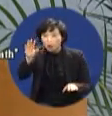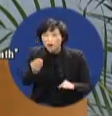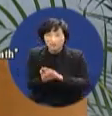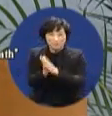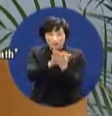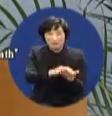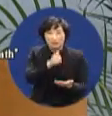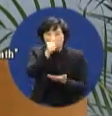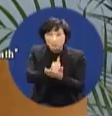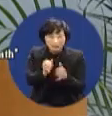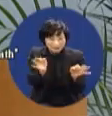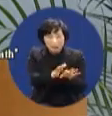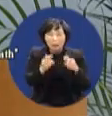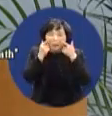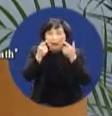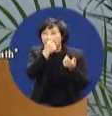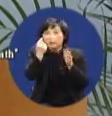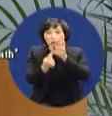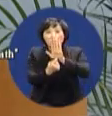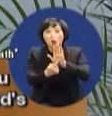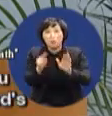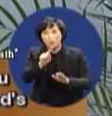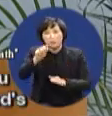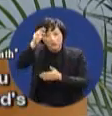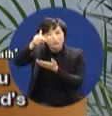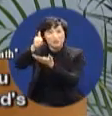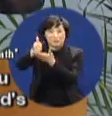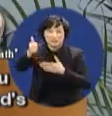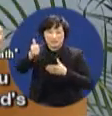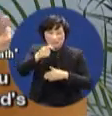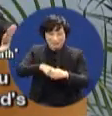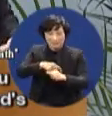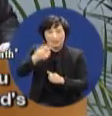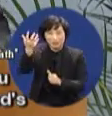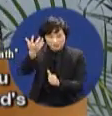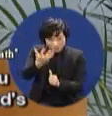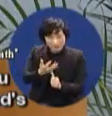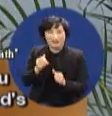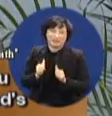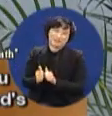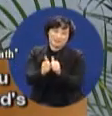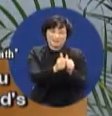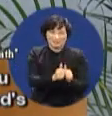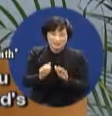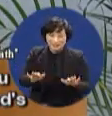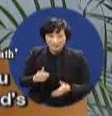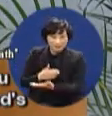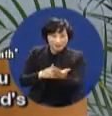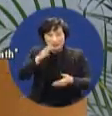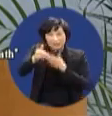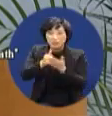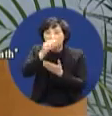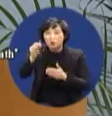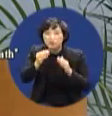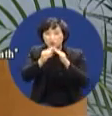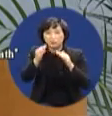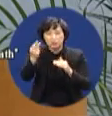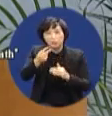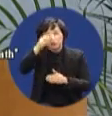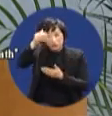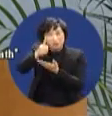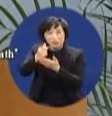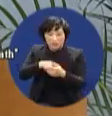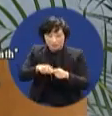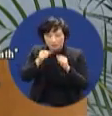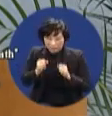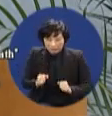죄가 사라졌다 확실한 증거로 성령이 내 안에 와 계시다. 너희가 하나님의 전이국과 성령이 구하는 전이국을